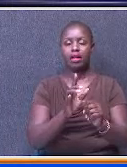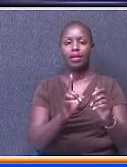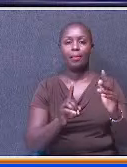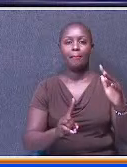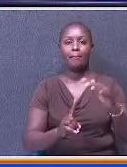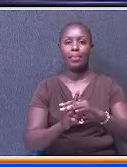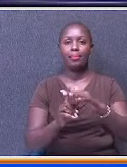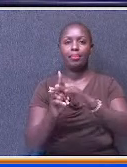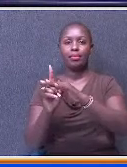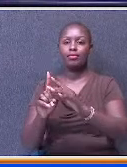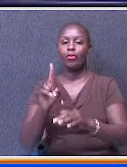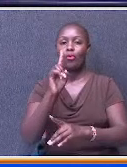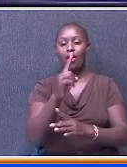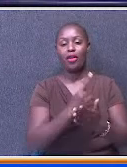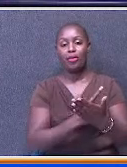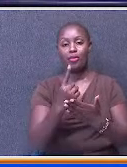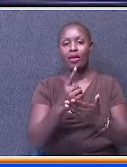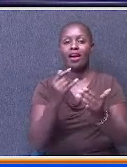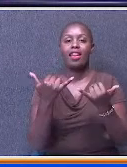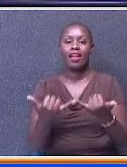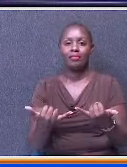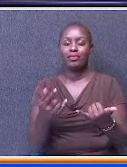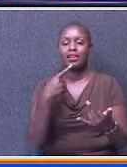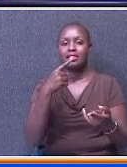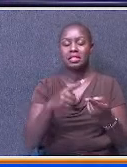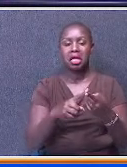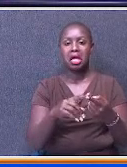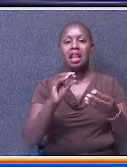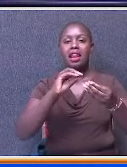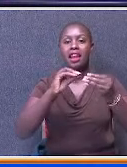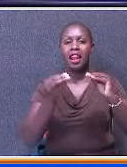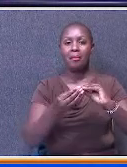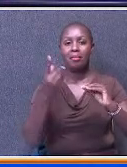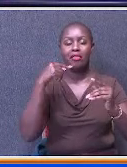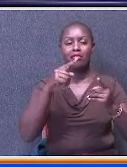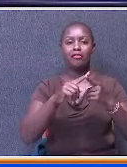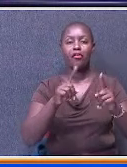kwa takriban wiki moja sasa, huku idadi ya maambukizi ikifikia